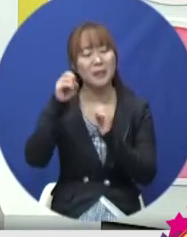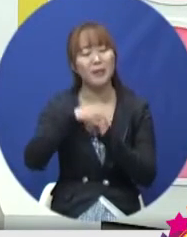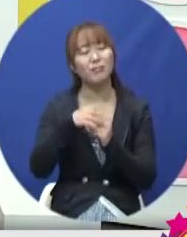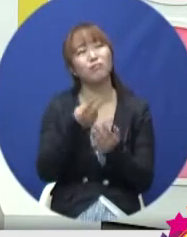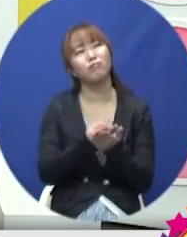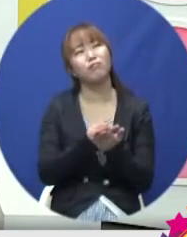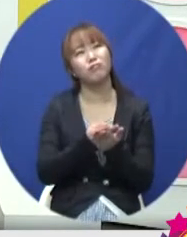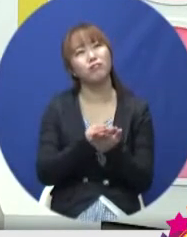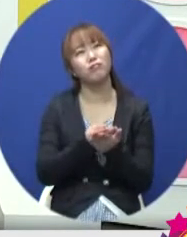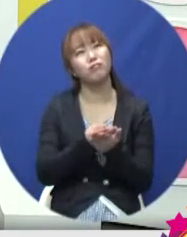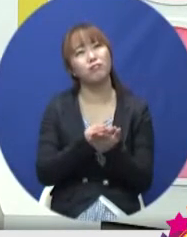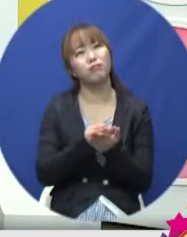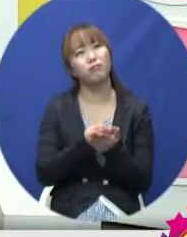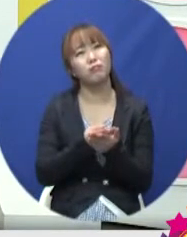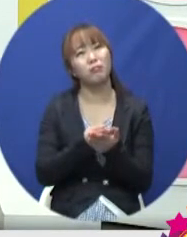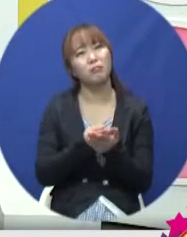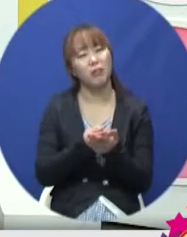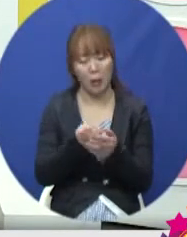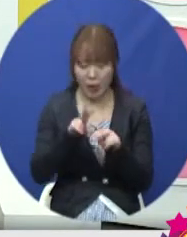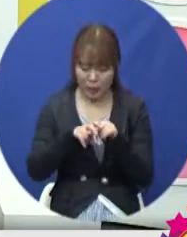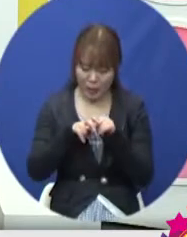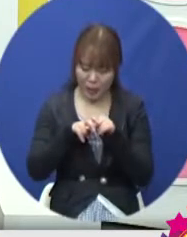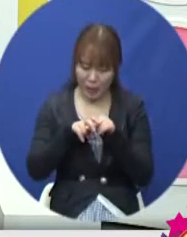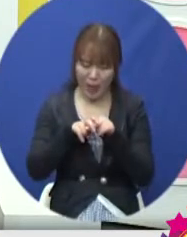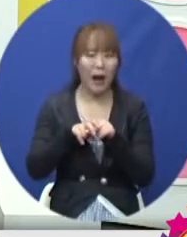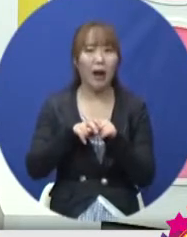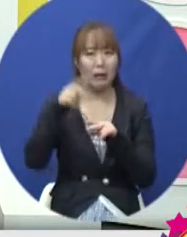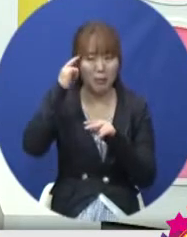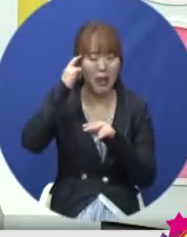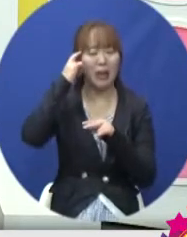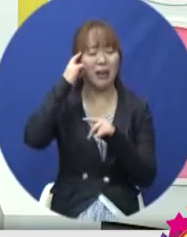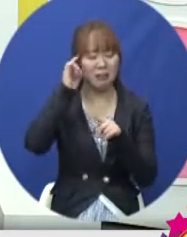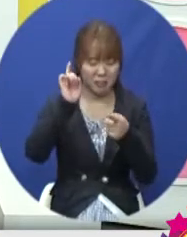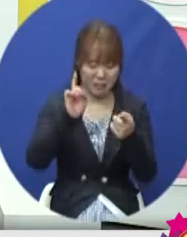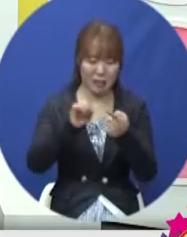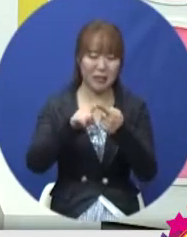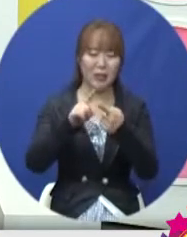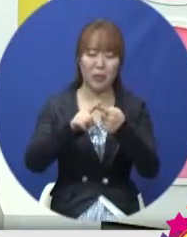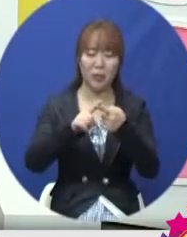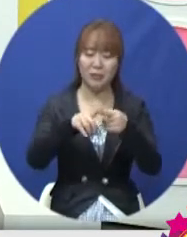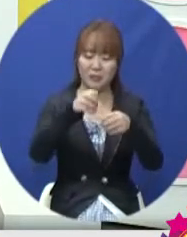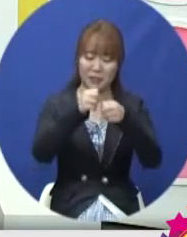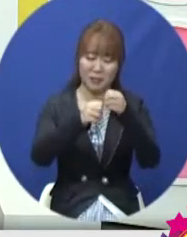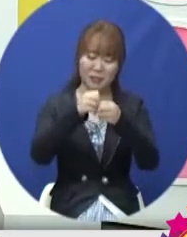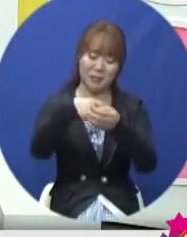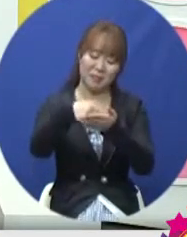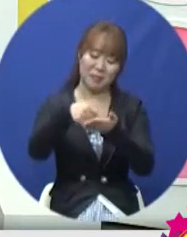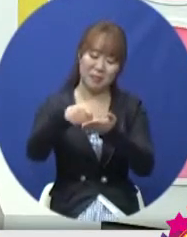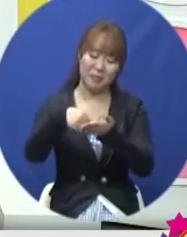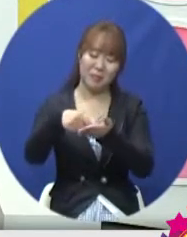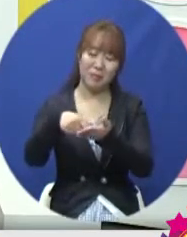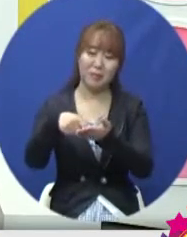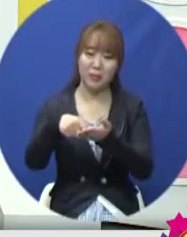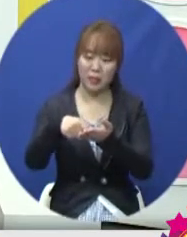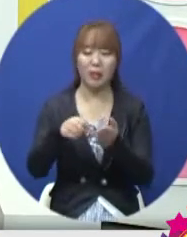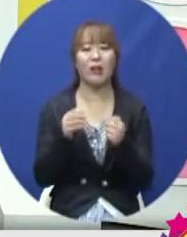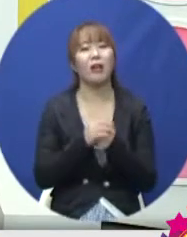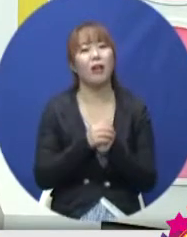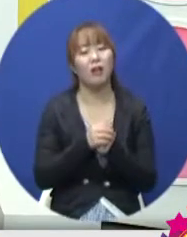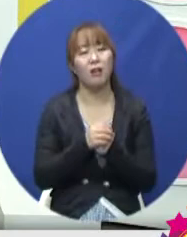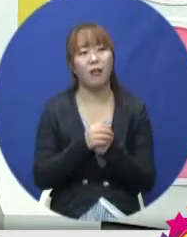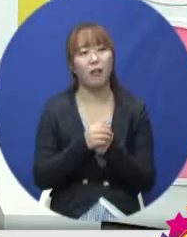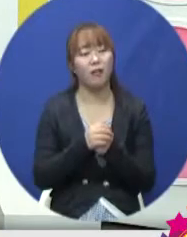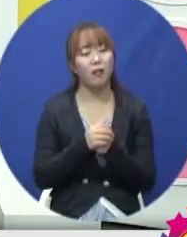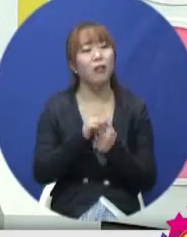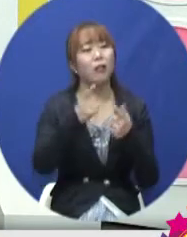있다가 누워 있거나 앉았거나 했다가 머리에 그냥 떠오르면 그냥 쭉 쓰는 거죠. 뭐 그냥. 어, 그게 와.